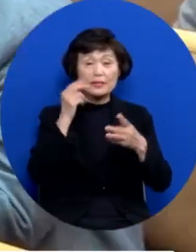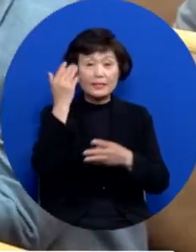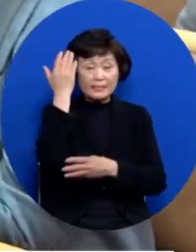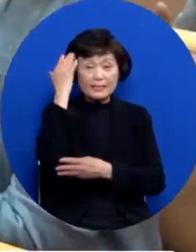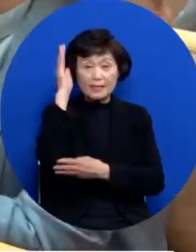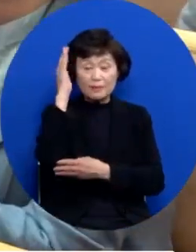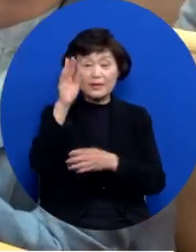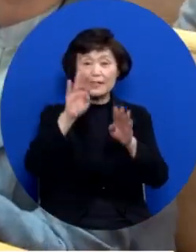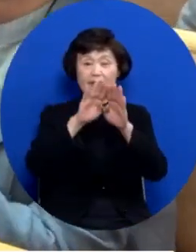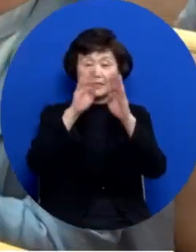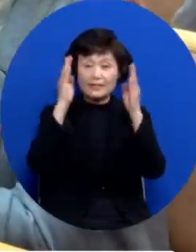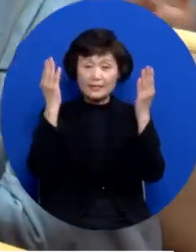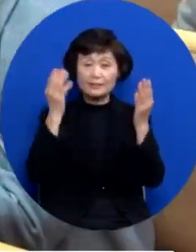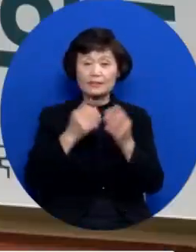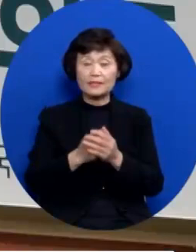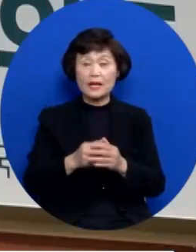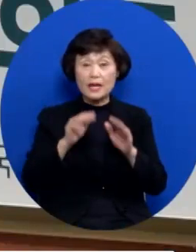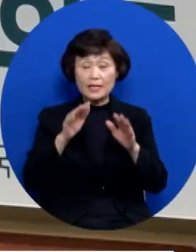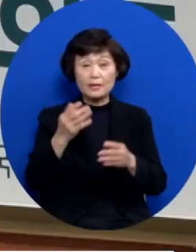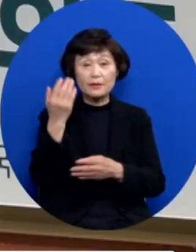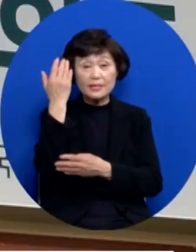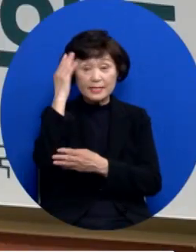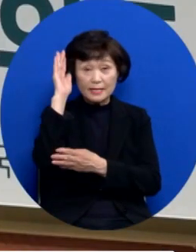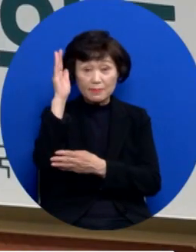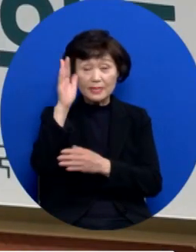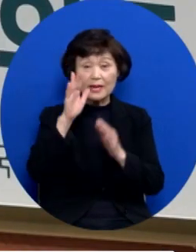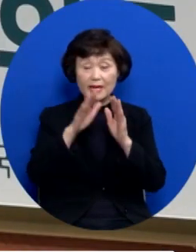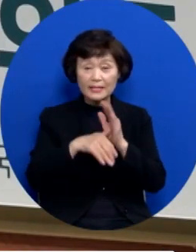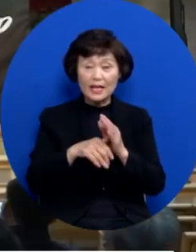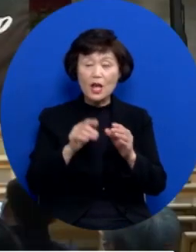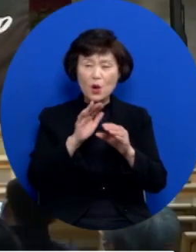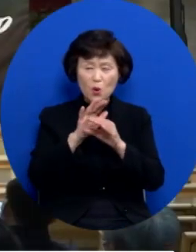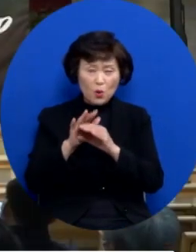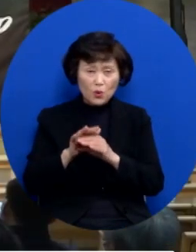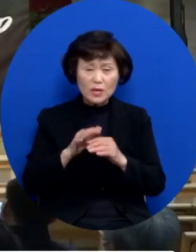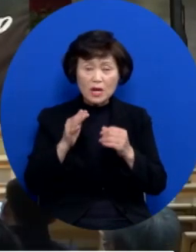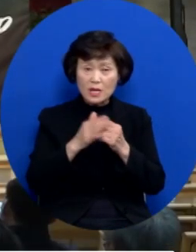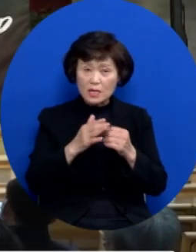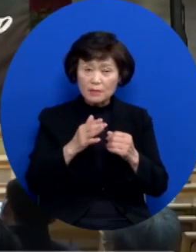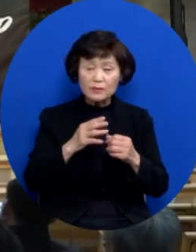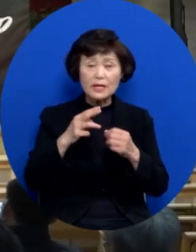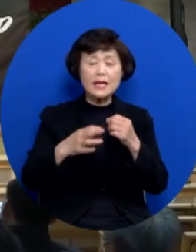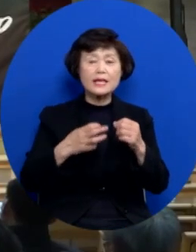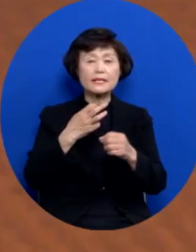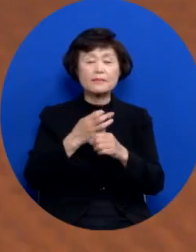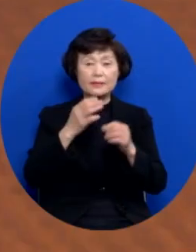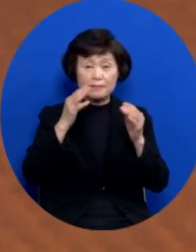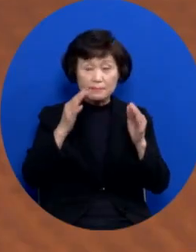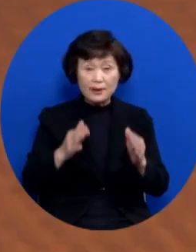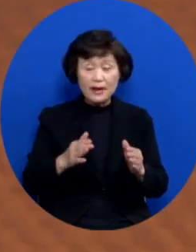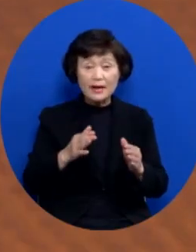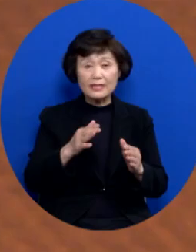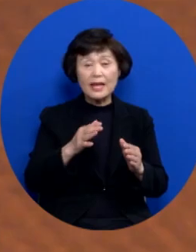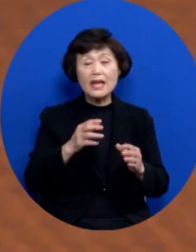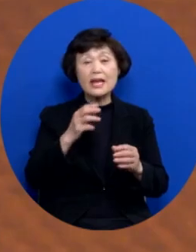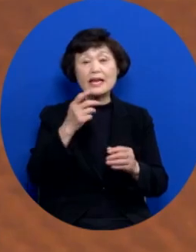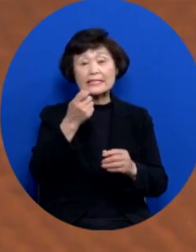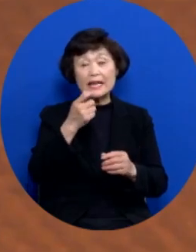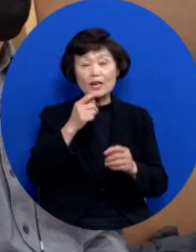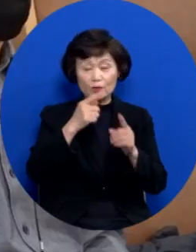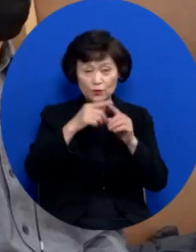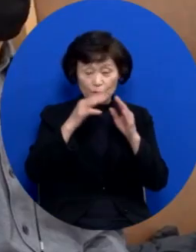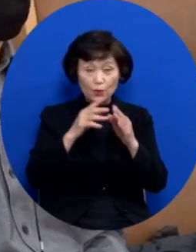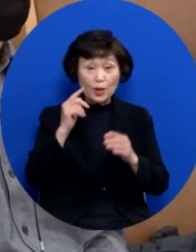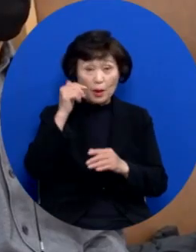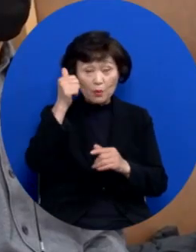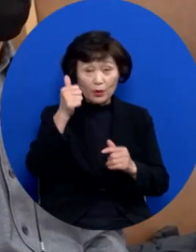기성 국내선교위원회가 주관한 이번 세미나에는 코로나 팬데믹으로 3년 만에 교단 내 작은 교회 목회자 520여 명이